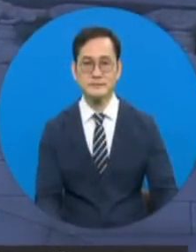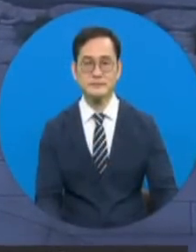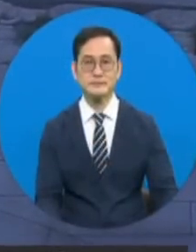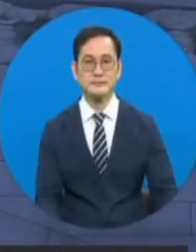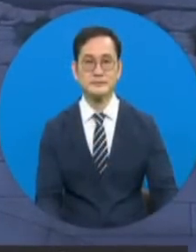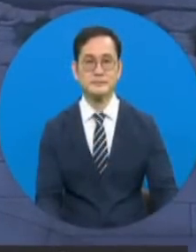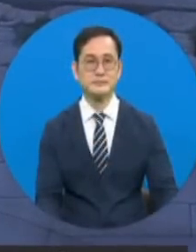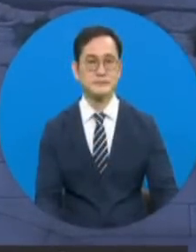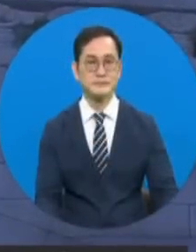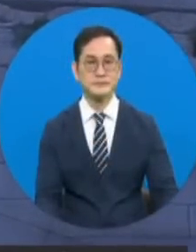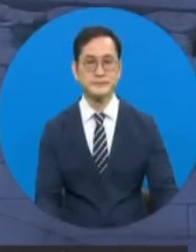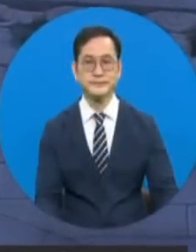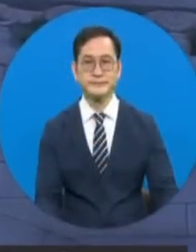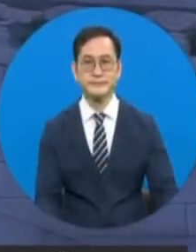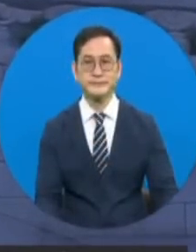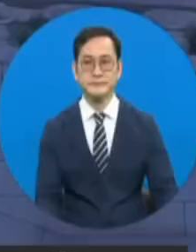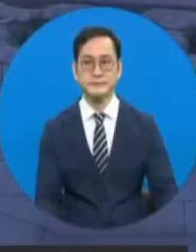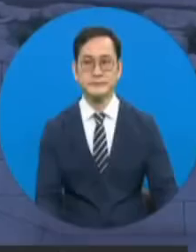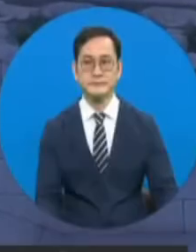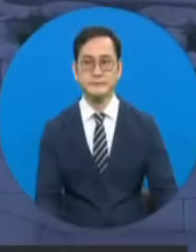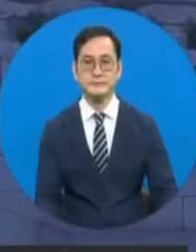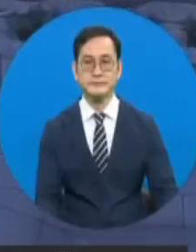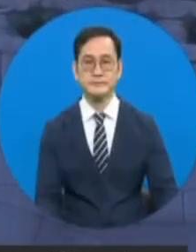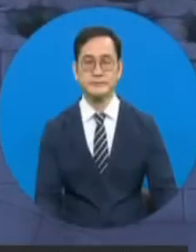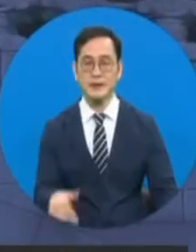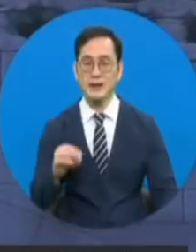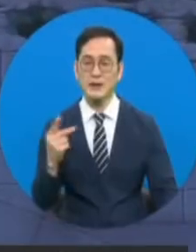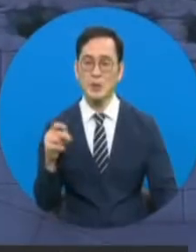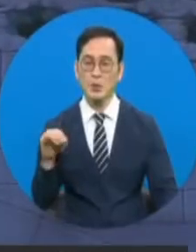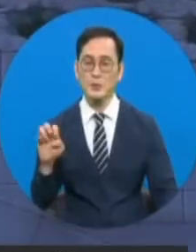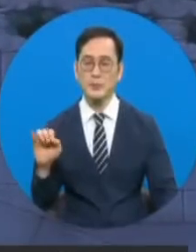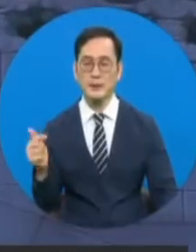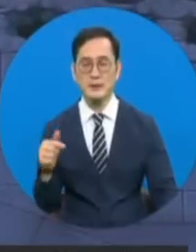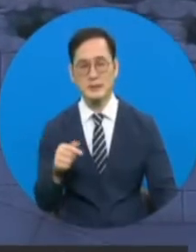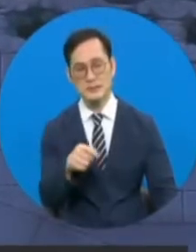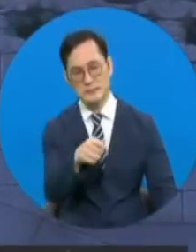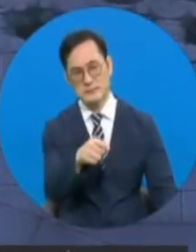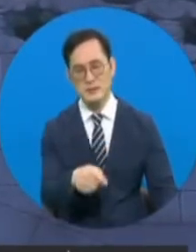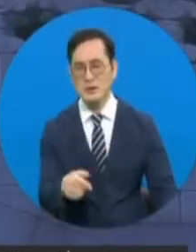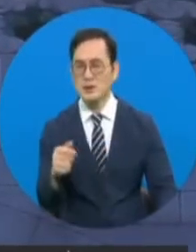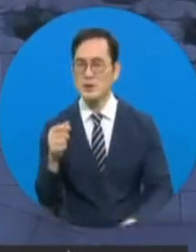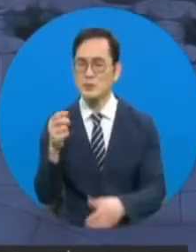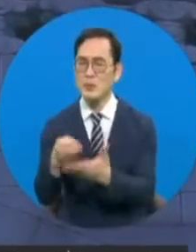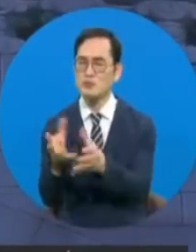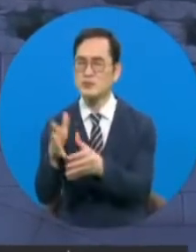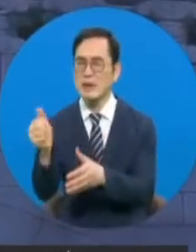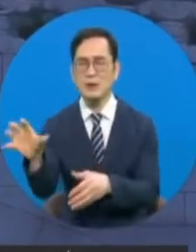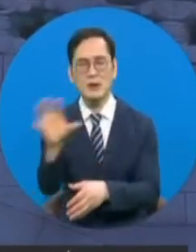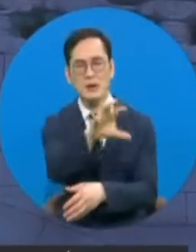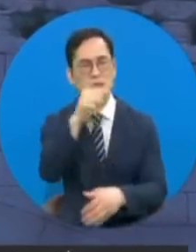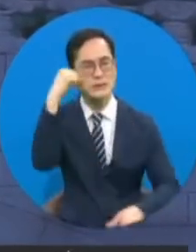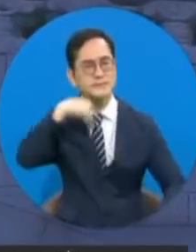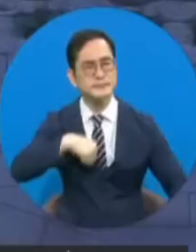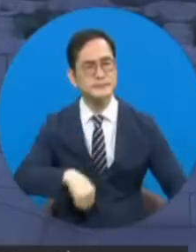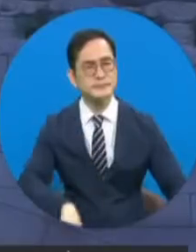자 여자 사이에서 기독교는 한 장관 기지감이 든다라는 지적까지 했는데 김영민 최고위원 여당